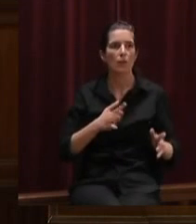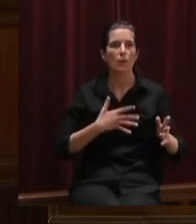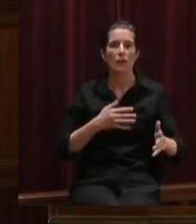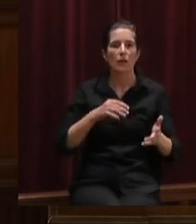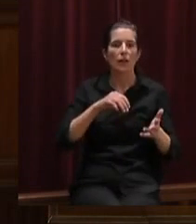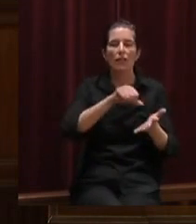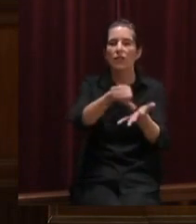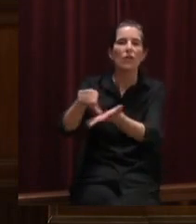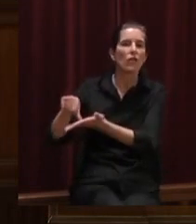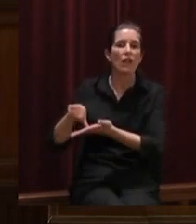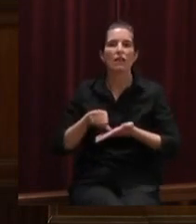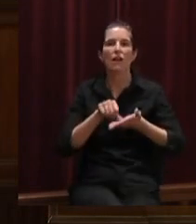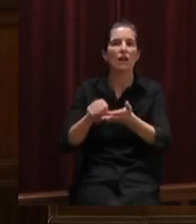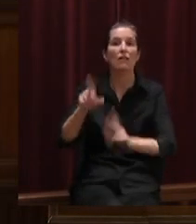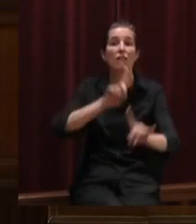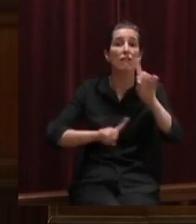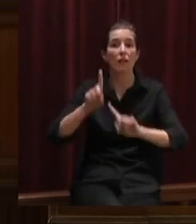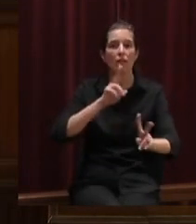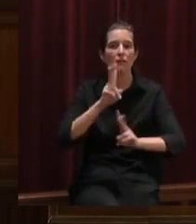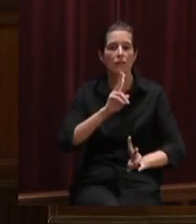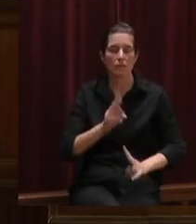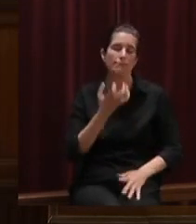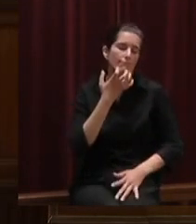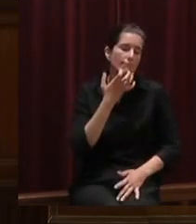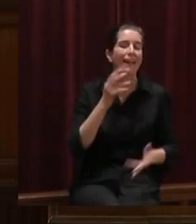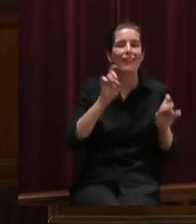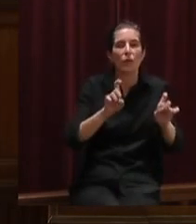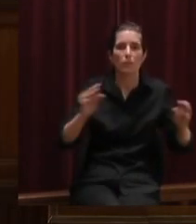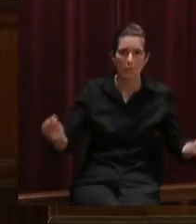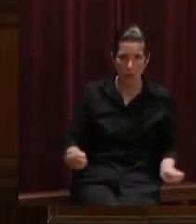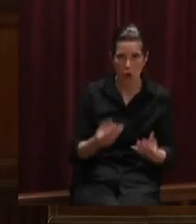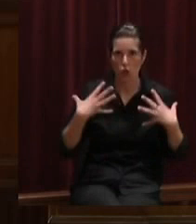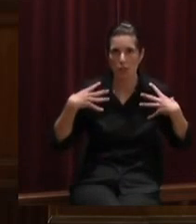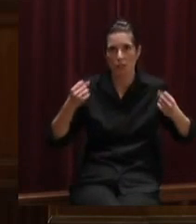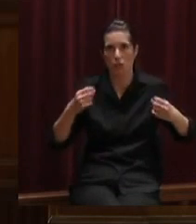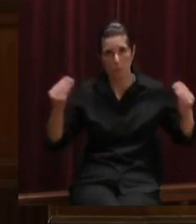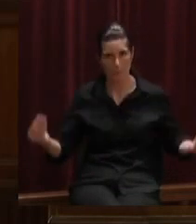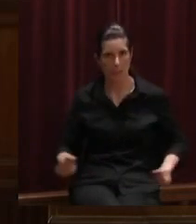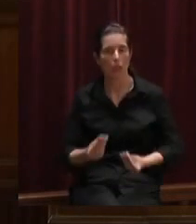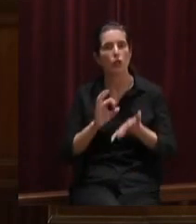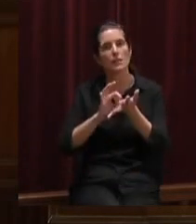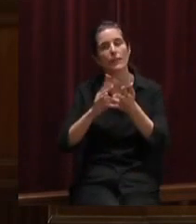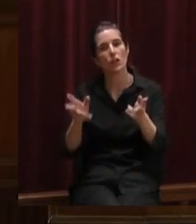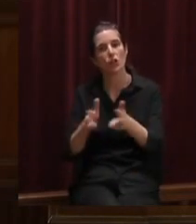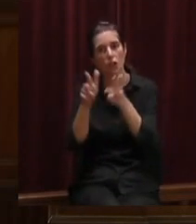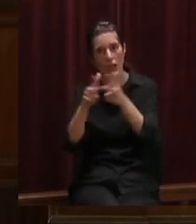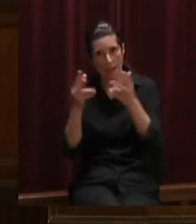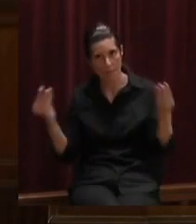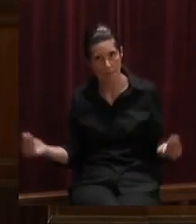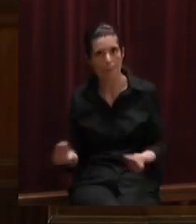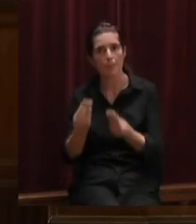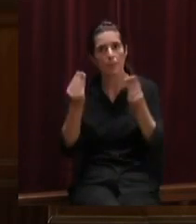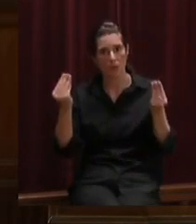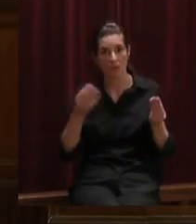ciutadania. Això vol dir més i millor educació, més i millor sanitat, més i millors serveis socials. Això vol dir